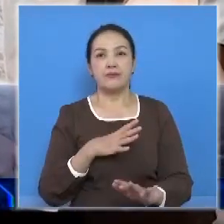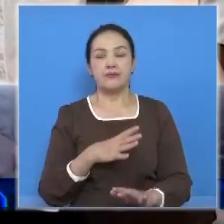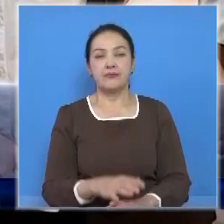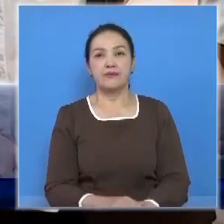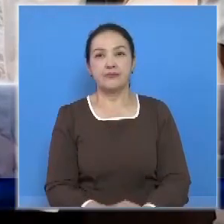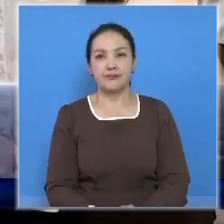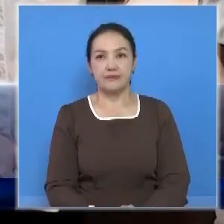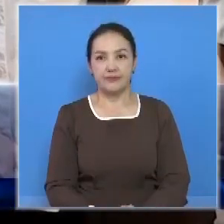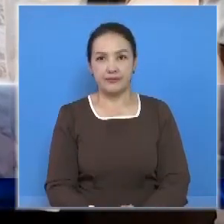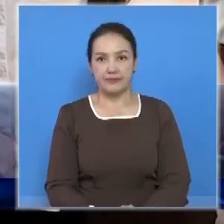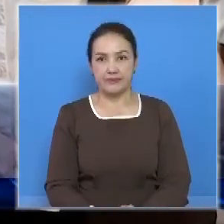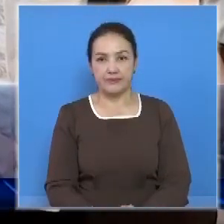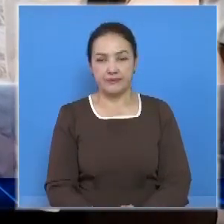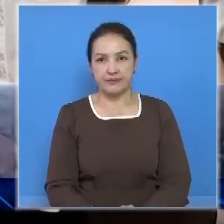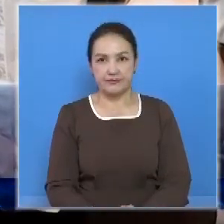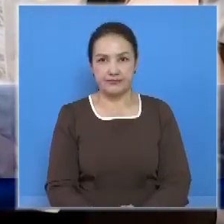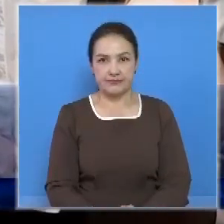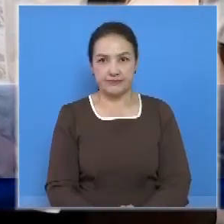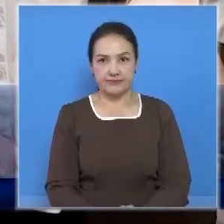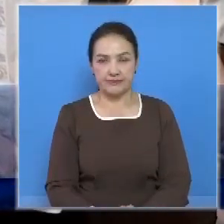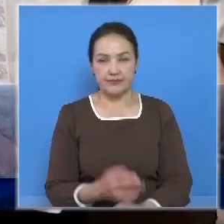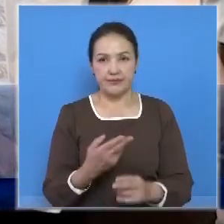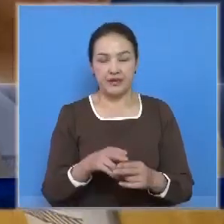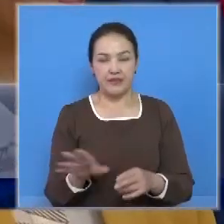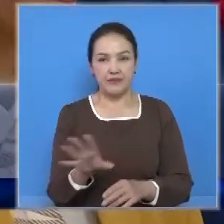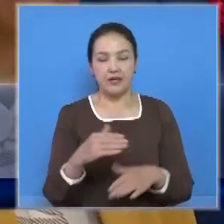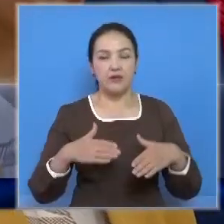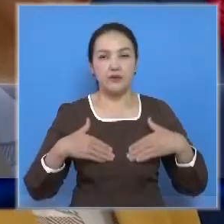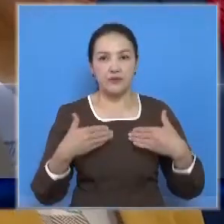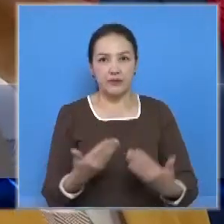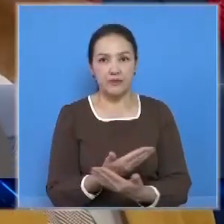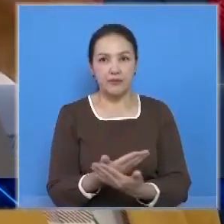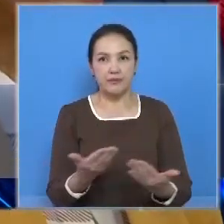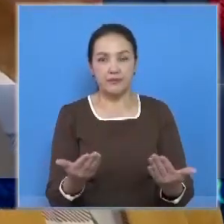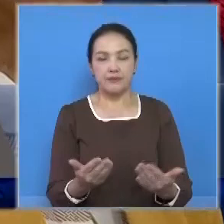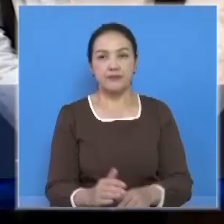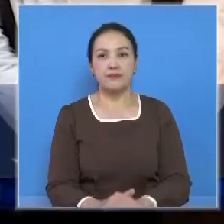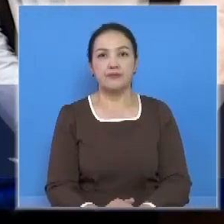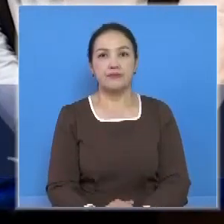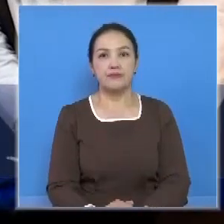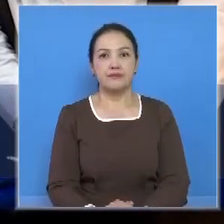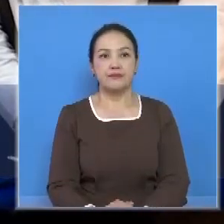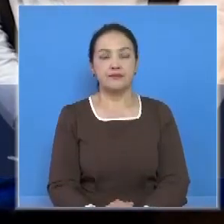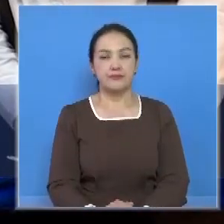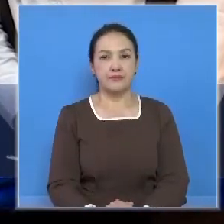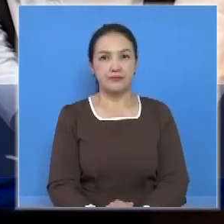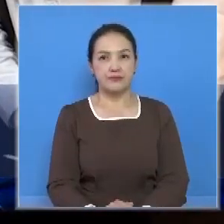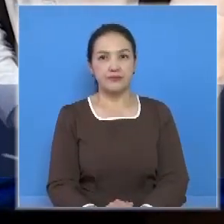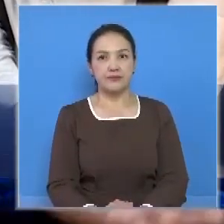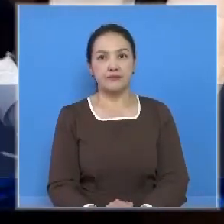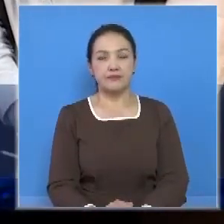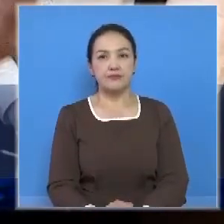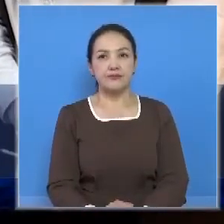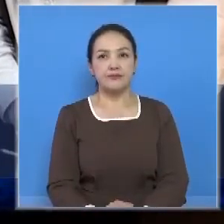мойындатқандарыңыз екен. Мойындатқан өзің енді. Сондықтан бәрі құтты болсын. Бір ауылын толтырып айтатын ерекше ақтөбенің орны бар. Содан